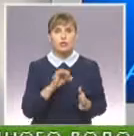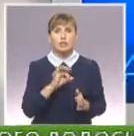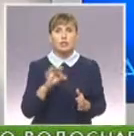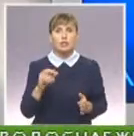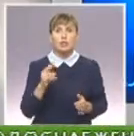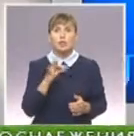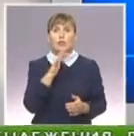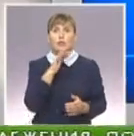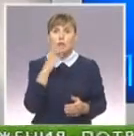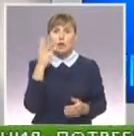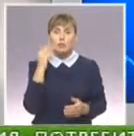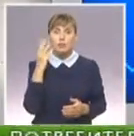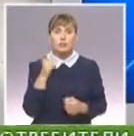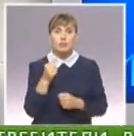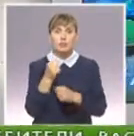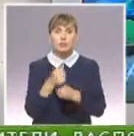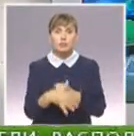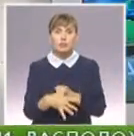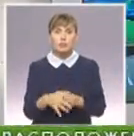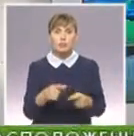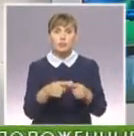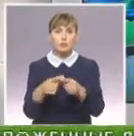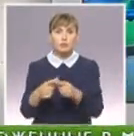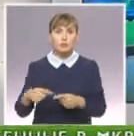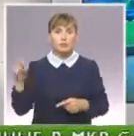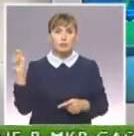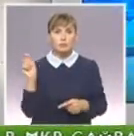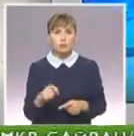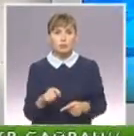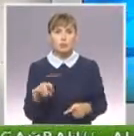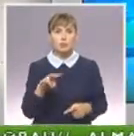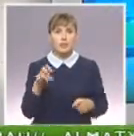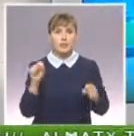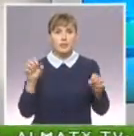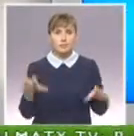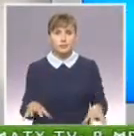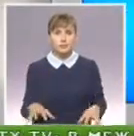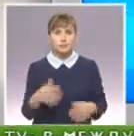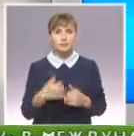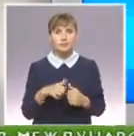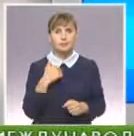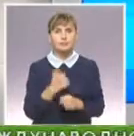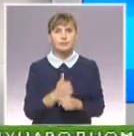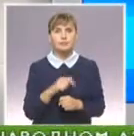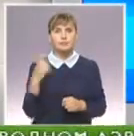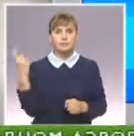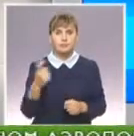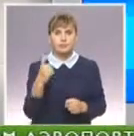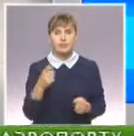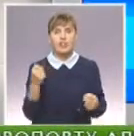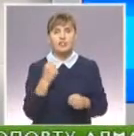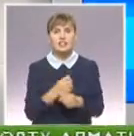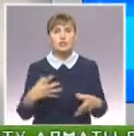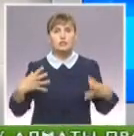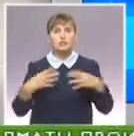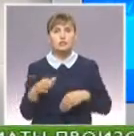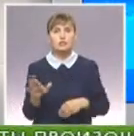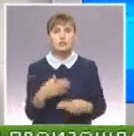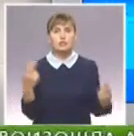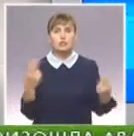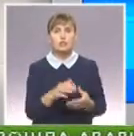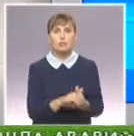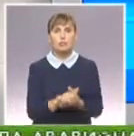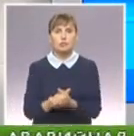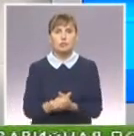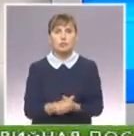В 16:00 по времени Алматы в столицу Беларуси прибыл Нурсултан Назарбаев. Среди главных тем – экономическое сотрудничество